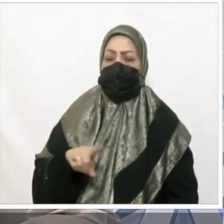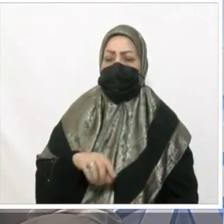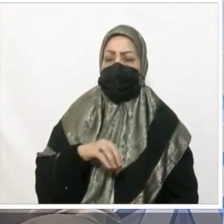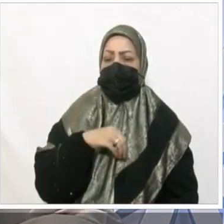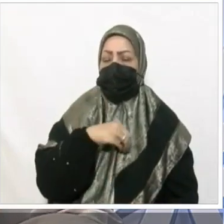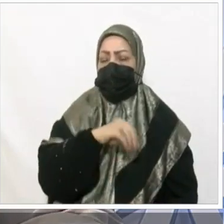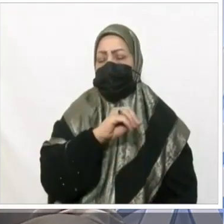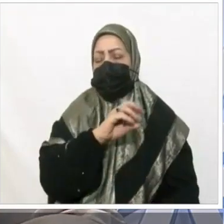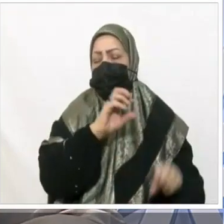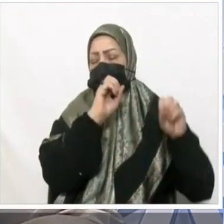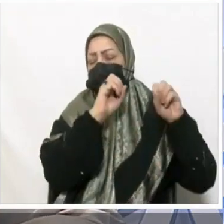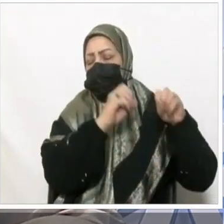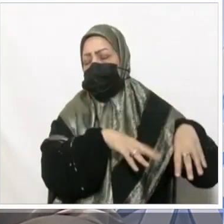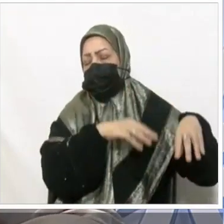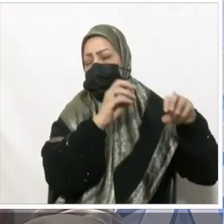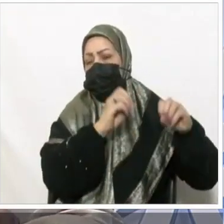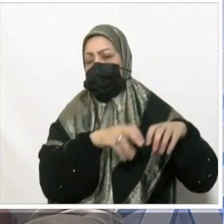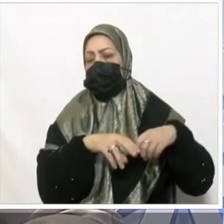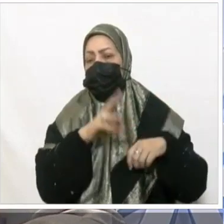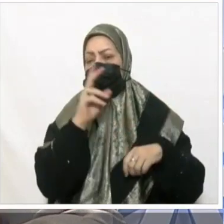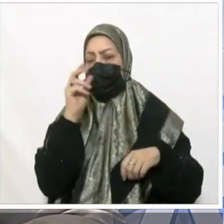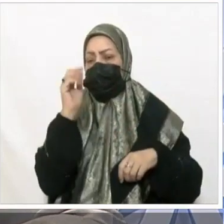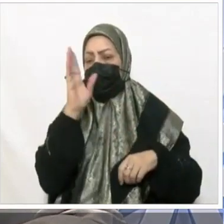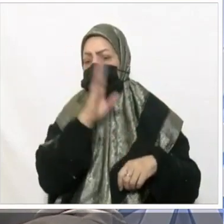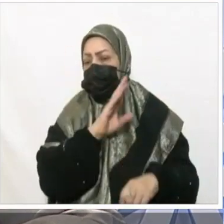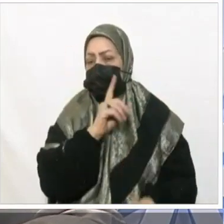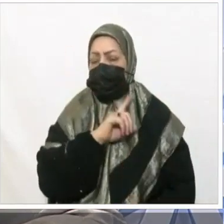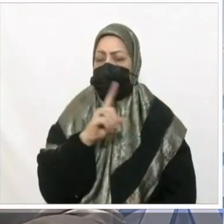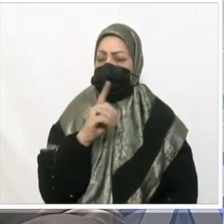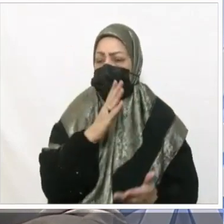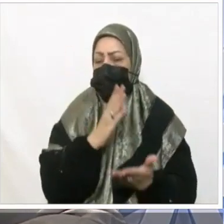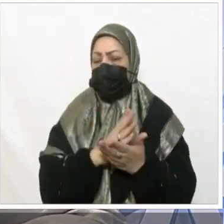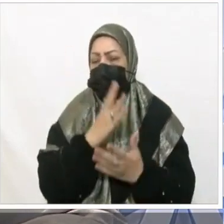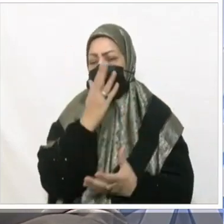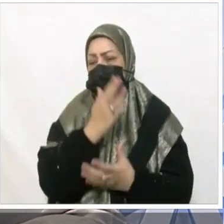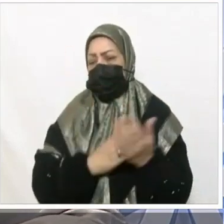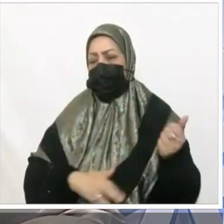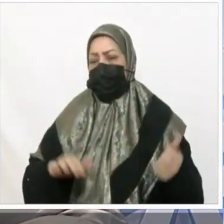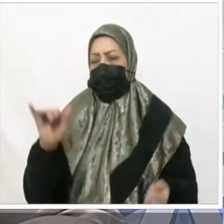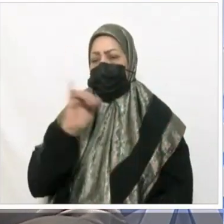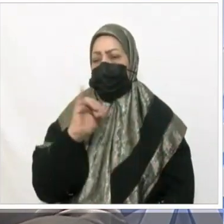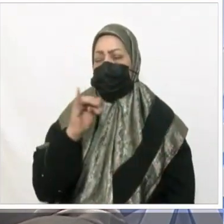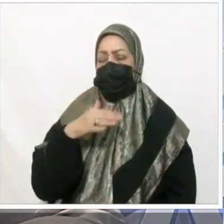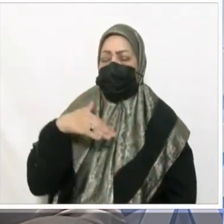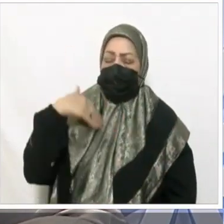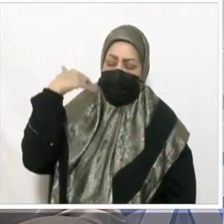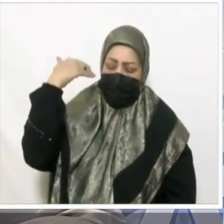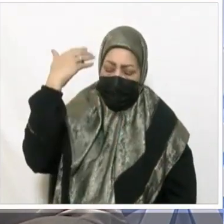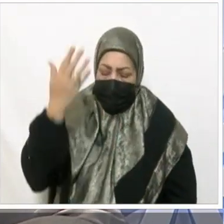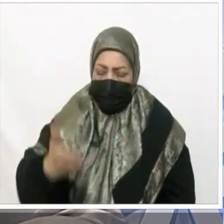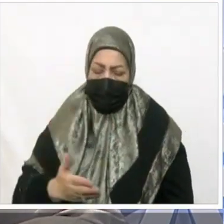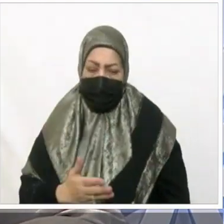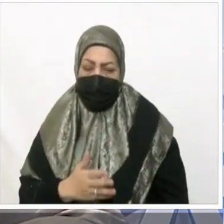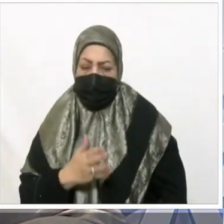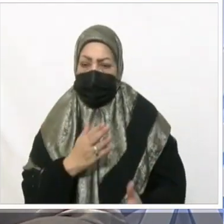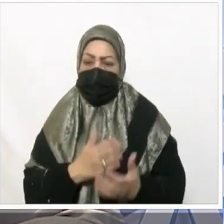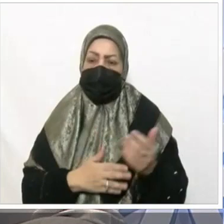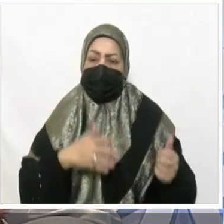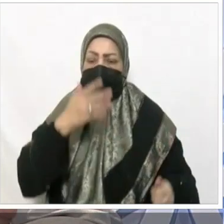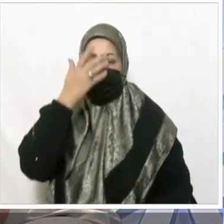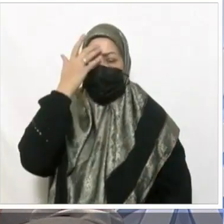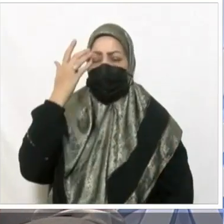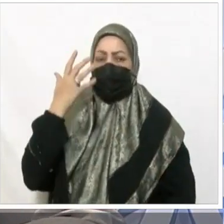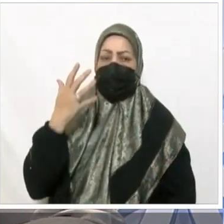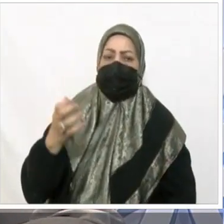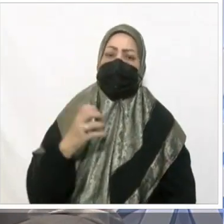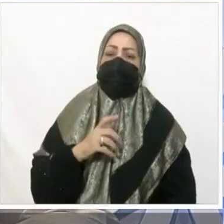فهذا يعني، ولهذا احنا عندنا بعض أهل العلم يعني في مذهبنا يرون أن التصدق بكل المال مكروه،